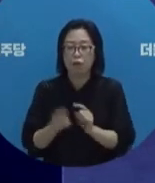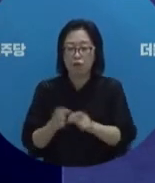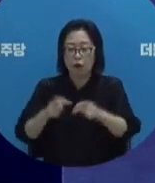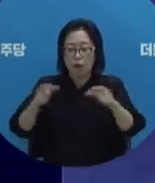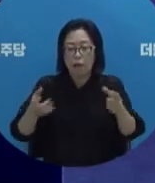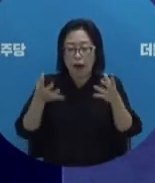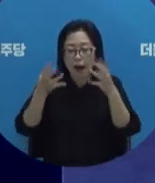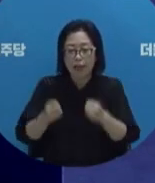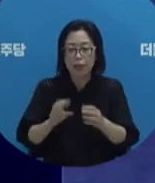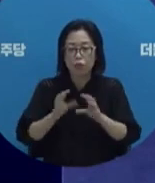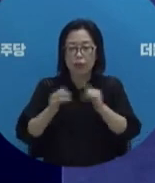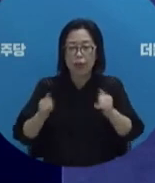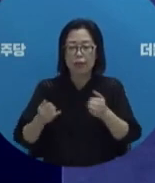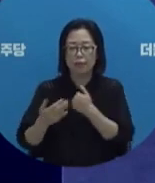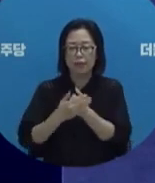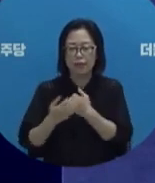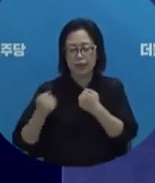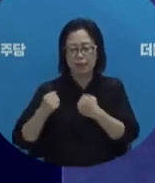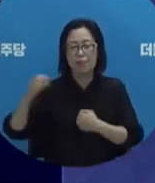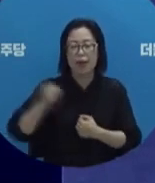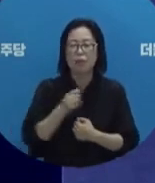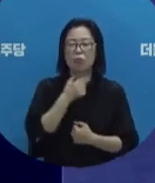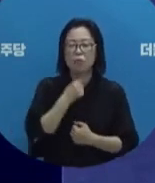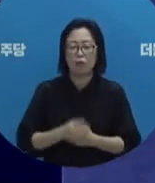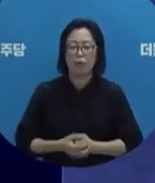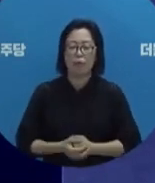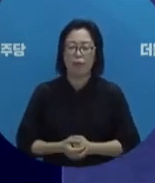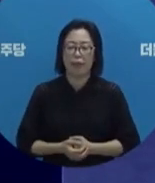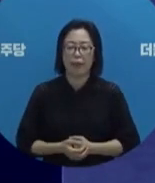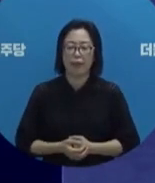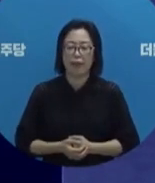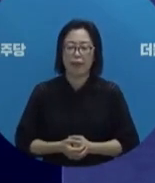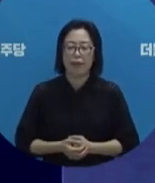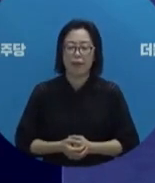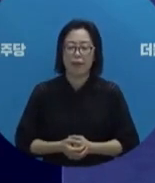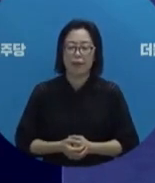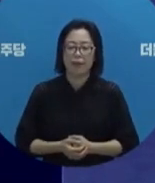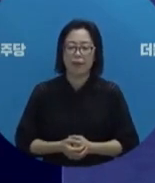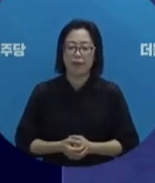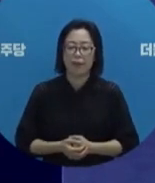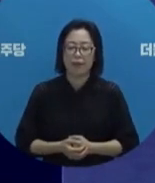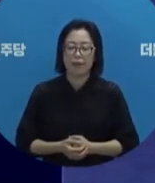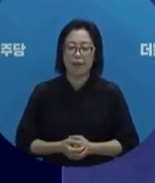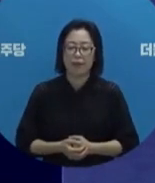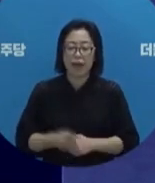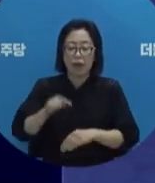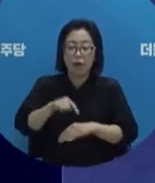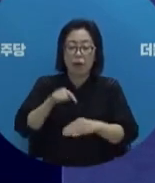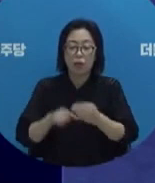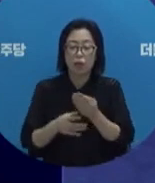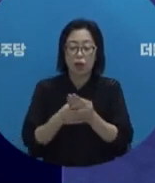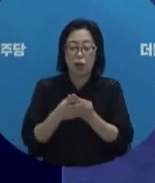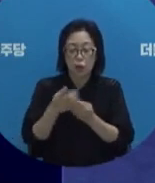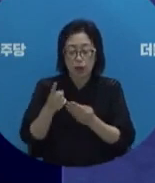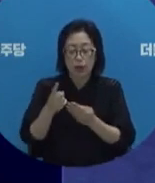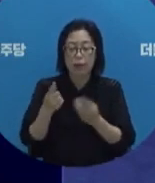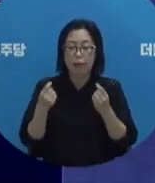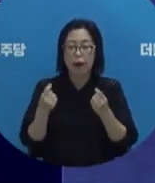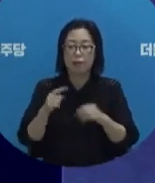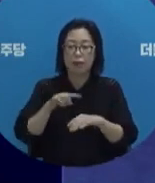많은 국민의 지지를 획득하게 씁니다 화 이후 동에 마음으로 갈등과 분열을